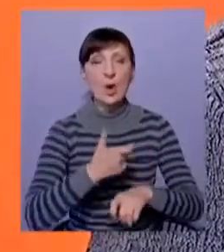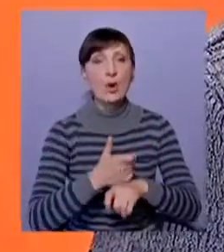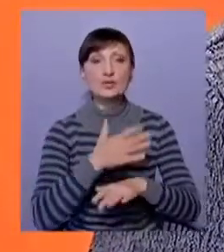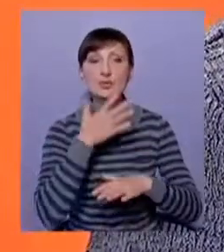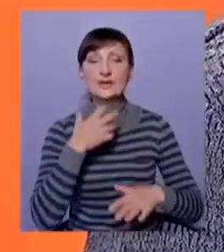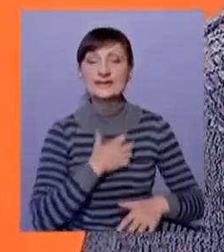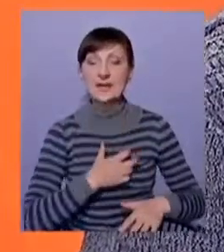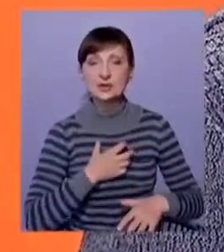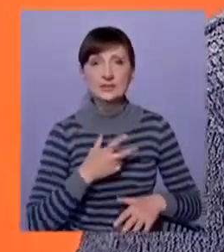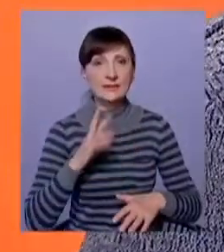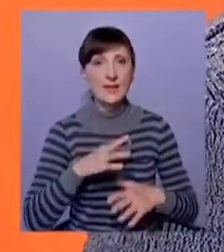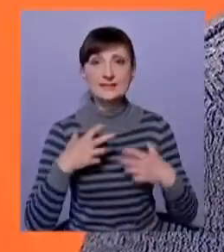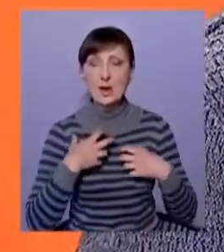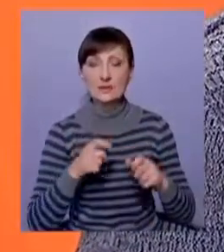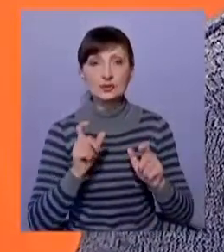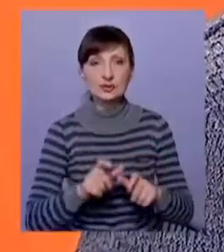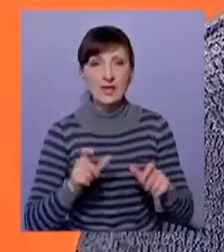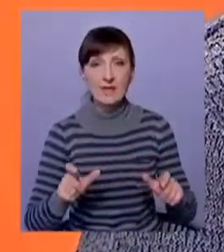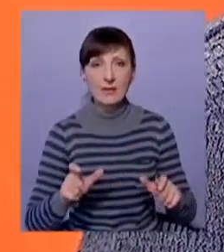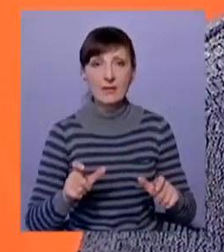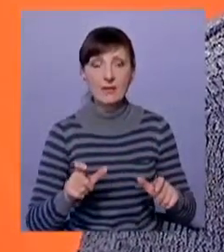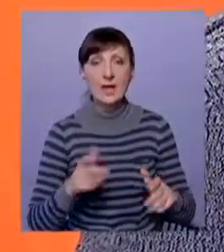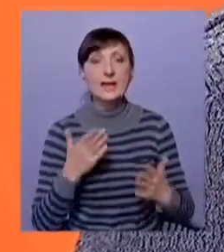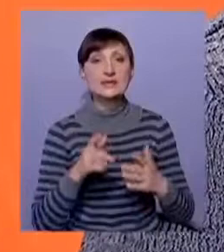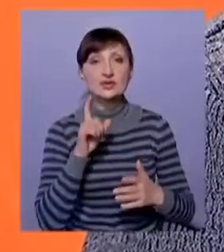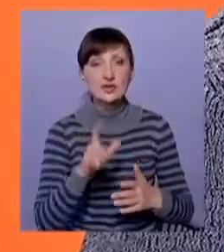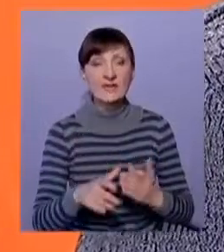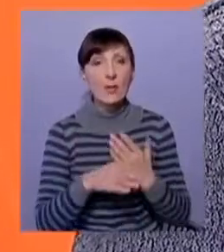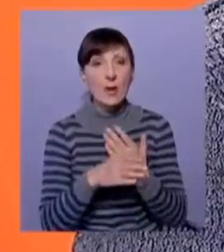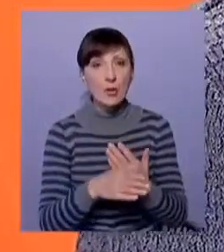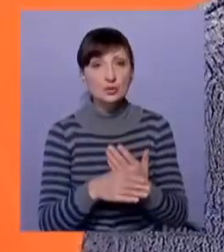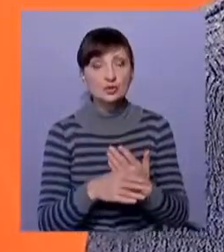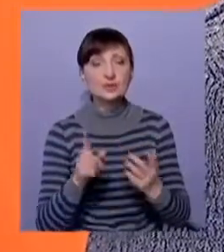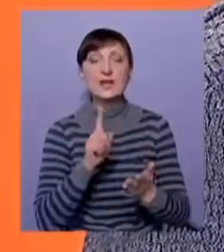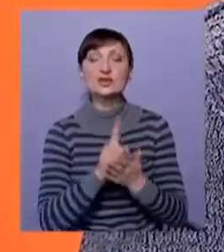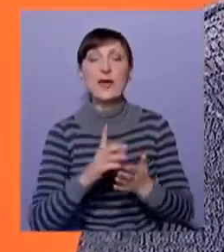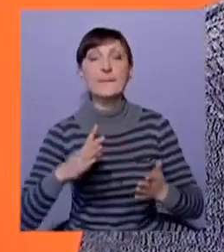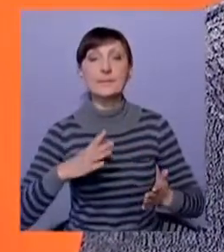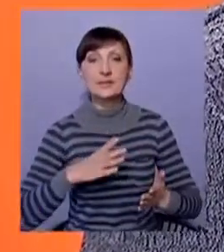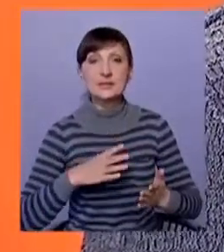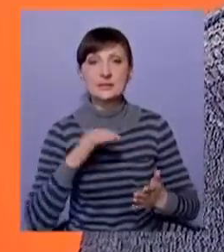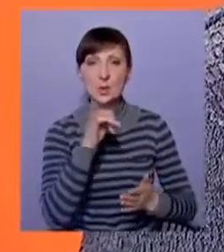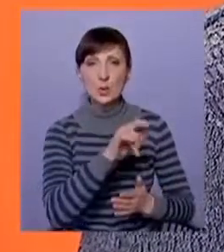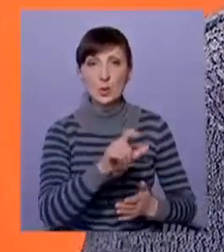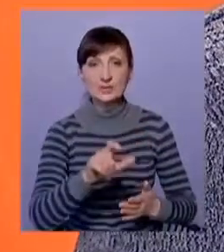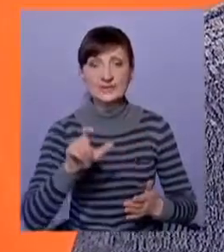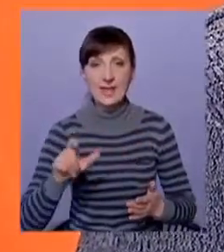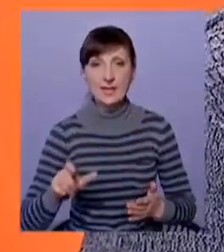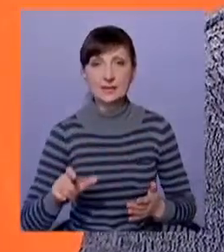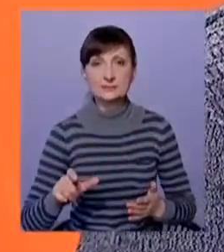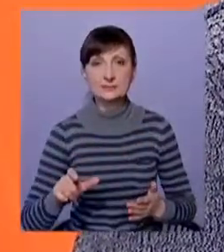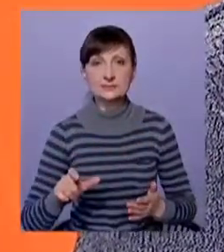значение для здоровья человека, и при определенной мотивации, которая должна быть быть, у наших, выработано у наших